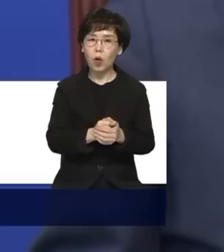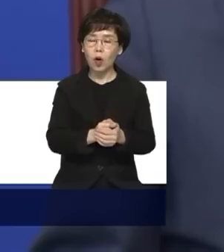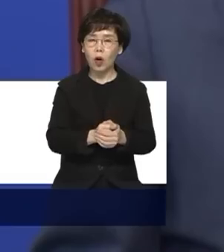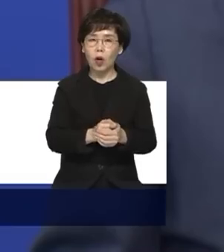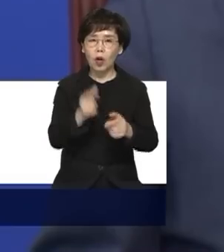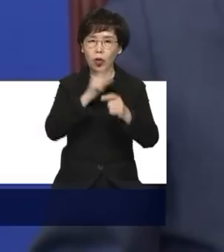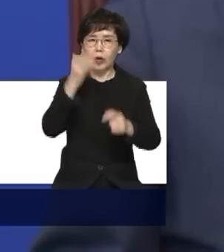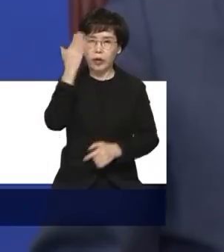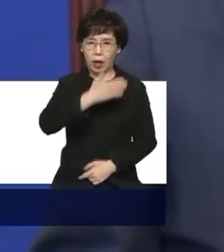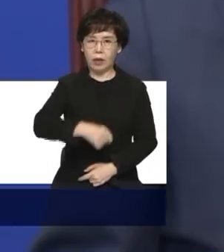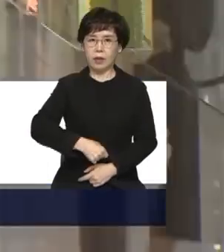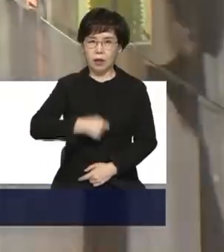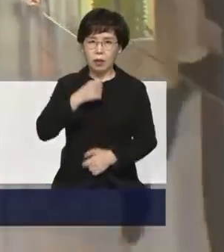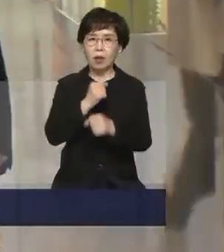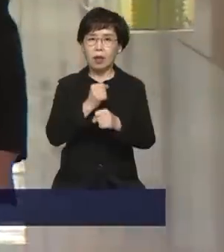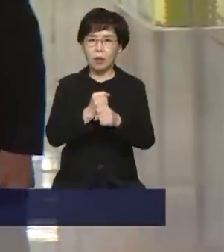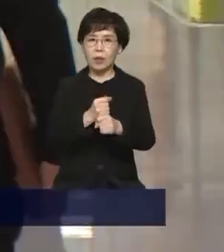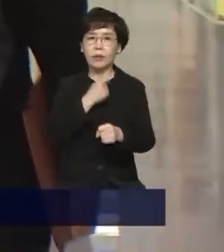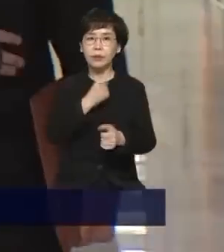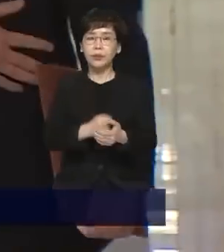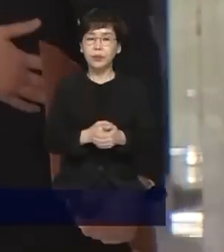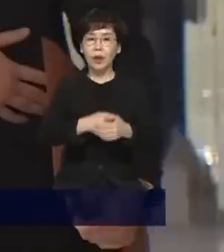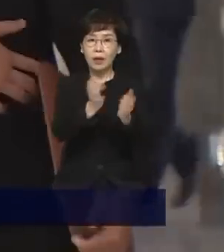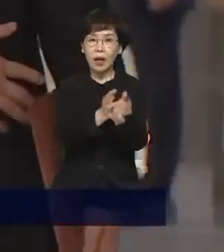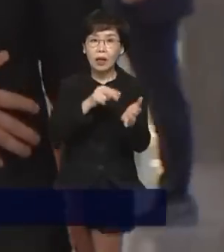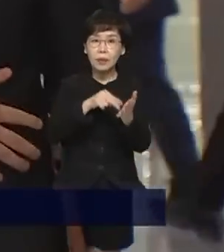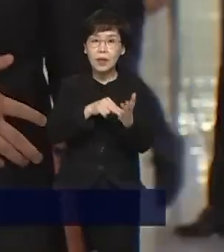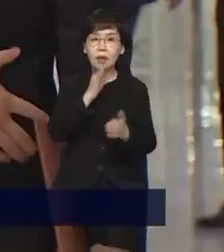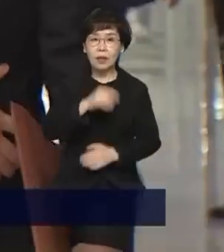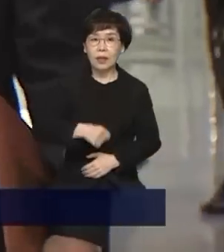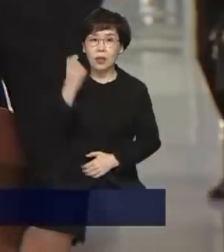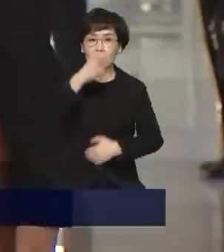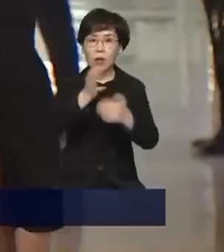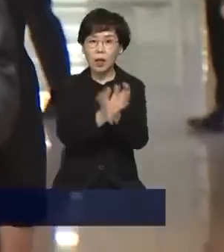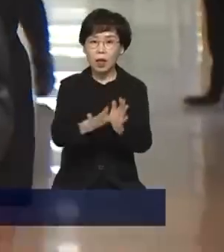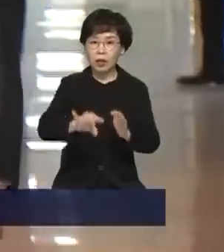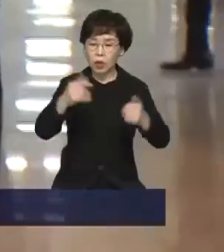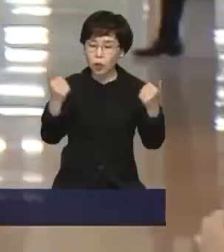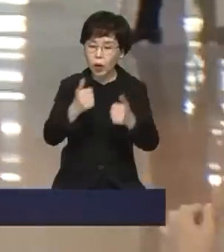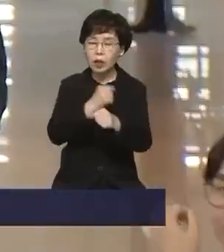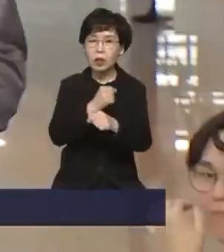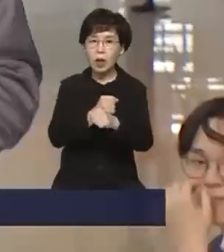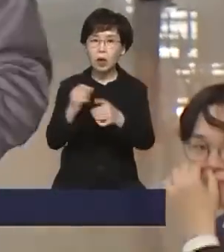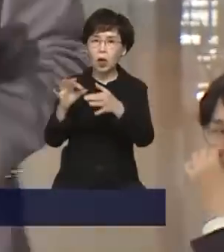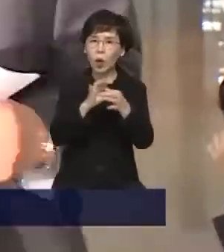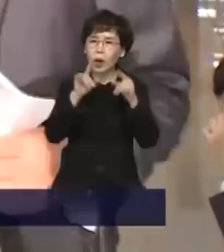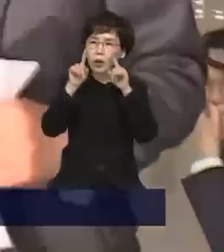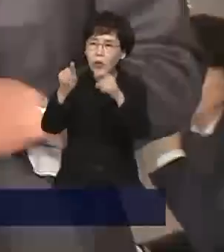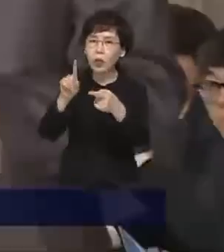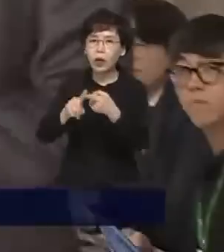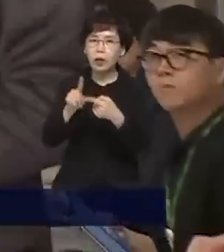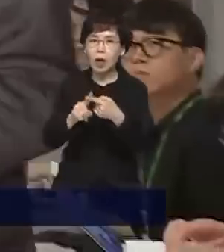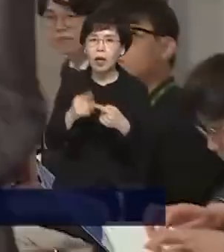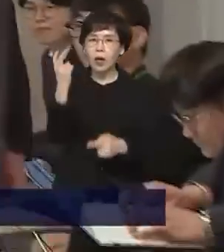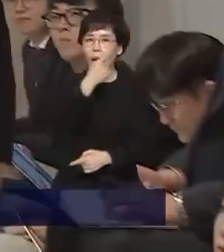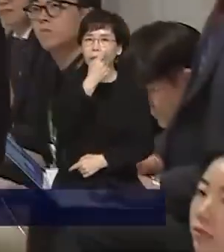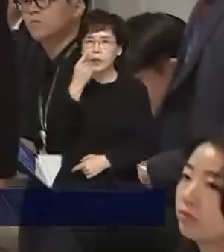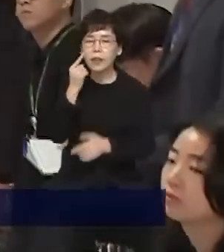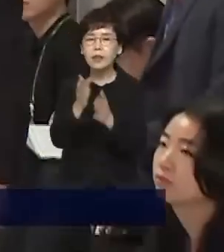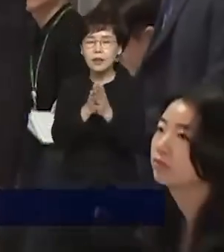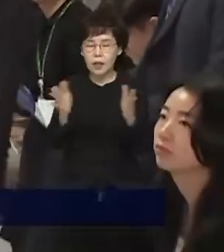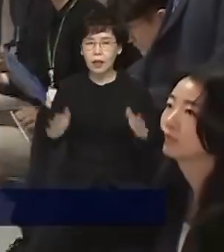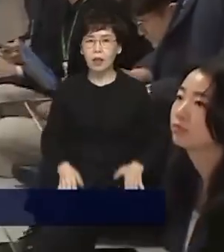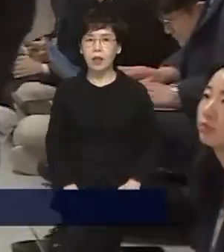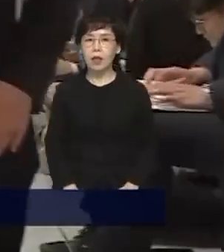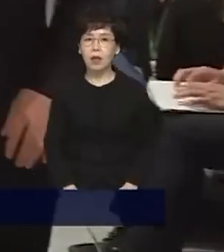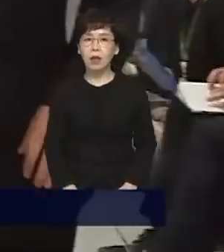투명성을 더 강화하도록. 당 차원의 진상조사단도 첫 회의를 열고 관련 의혹들에 대한 검증 작업을